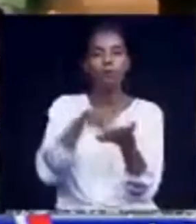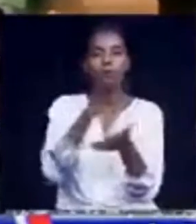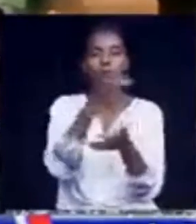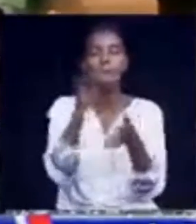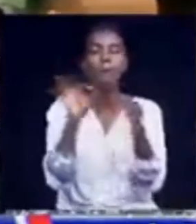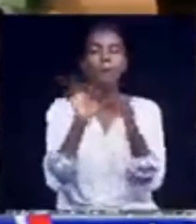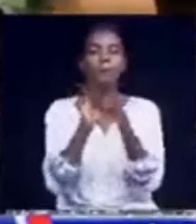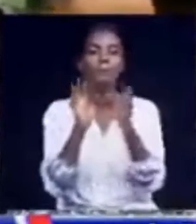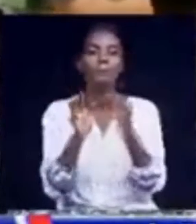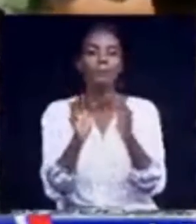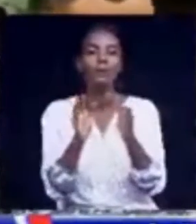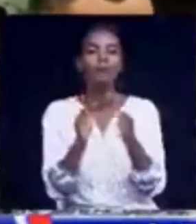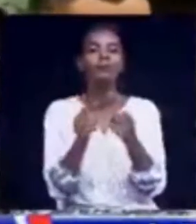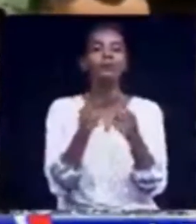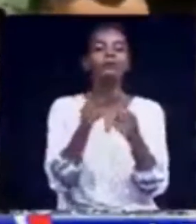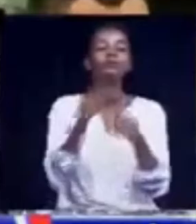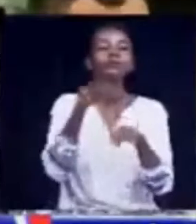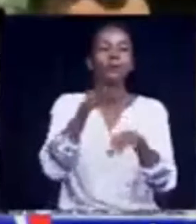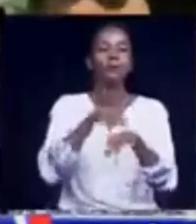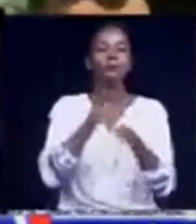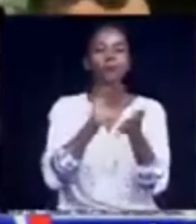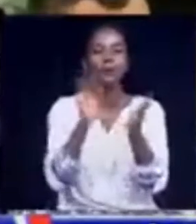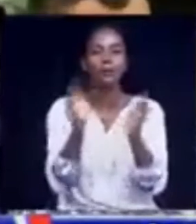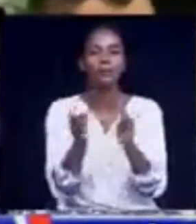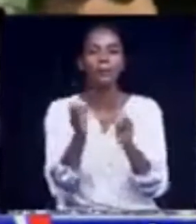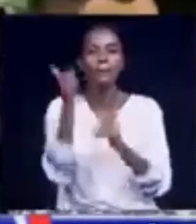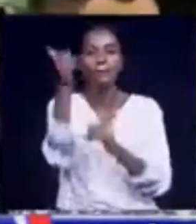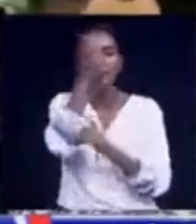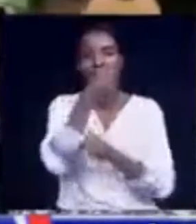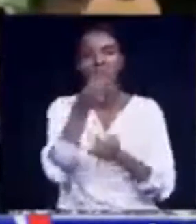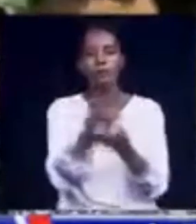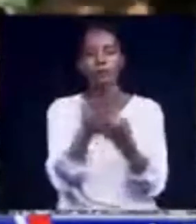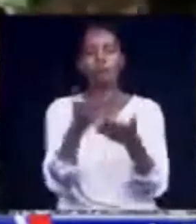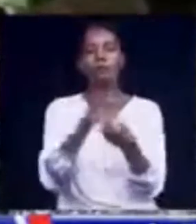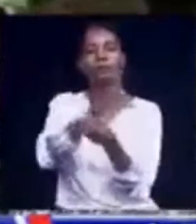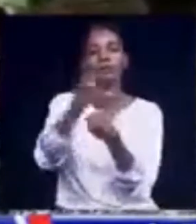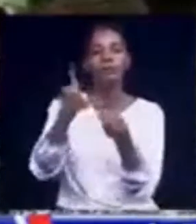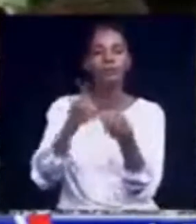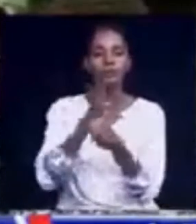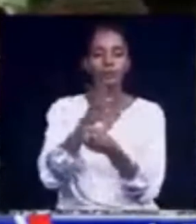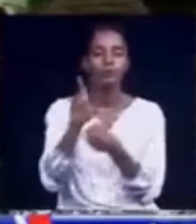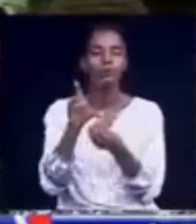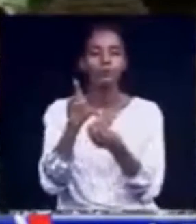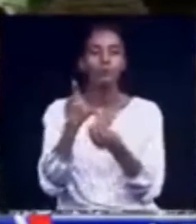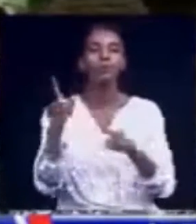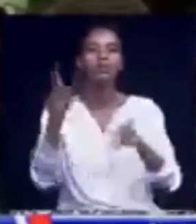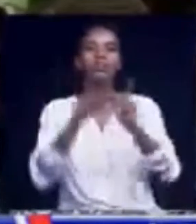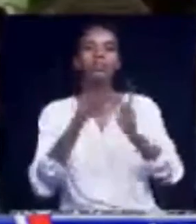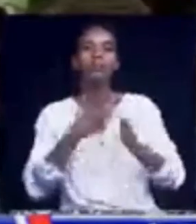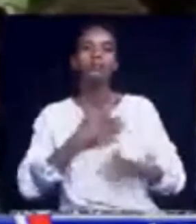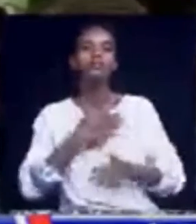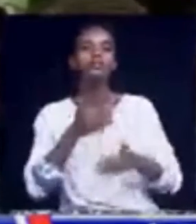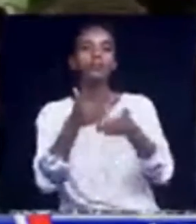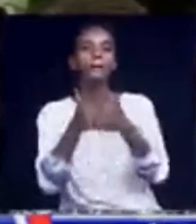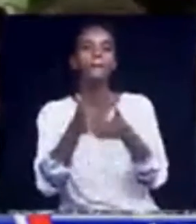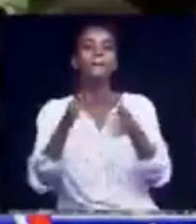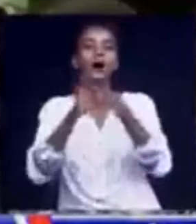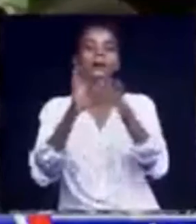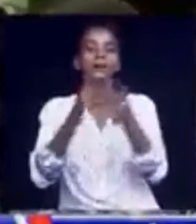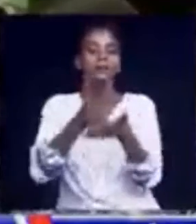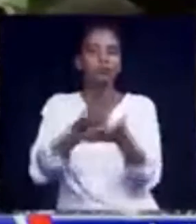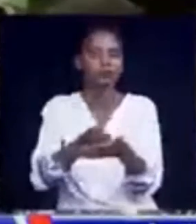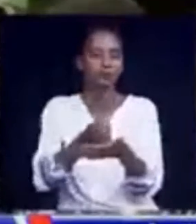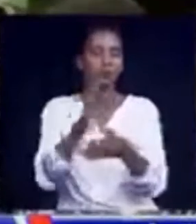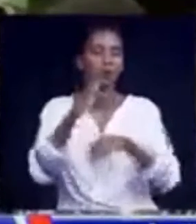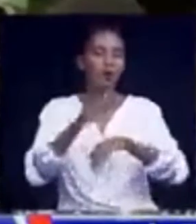ተልእኮ ሊወጣ የተቋቋመ ተቋም ስለሆነ በማንኛውም ጉዳይ በክልሉ በህዝባችን ላይ የሚደርሰው የማህበራዊ ተጽዕኖም የኢኮኖሚ